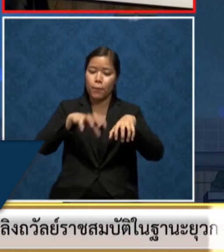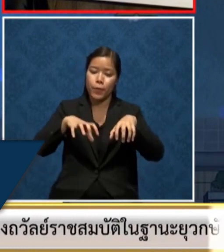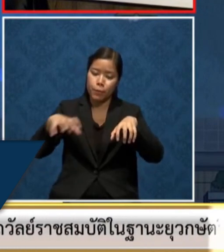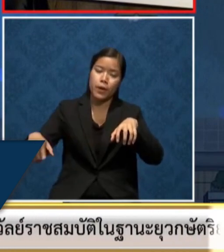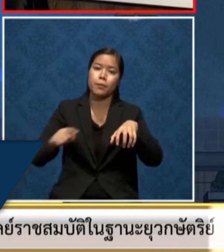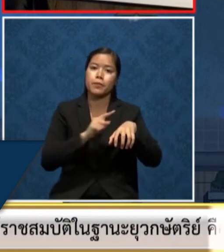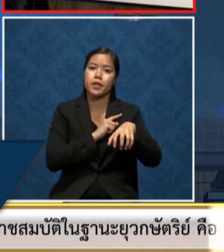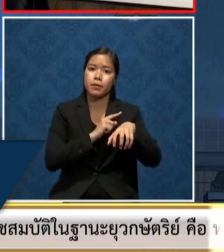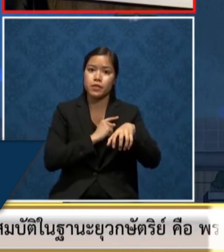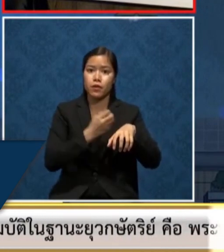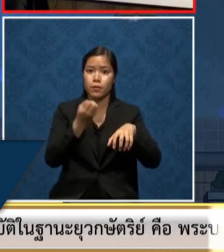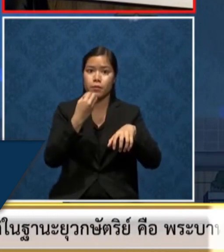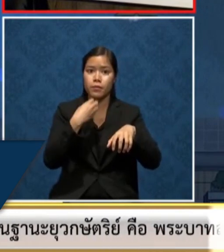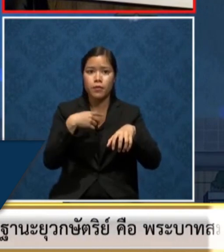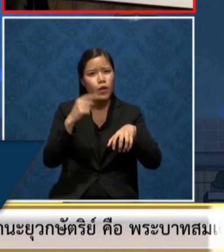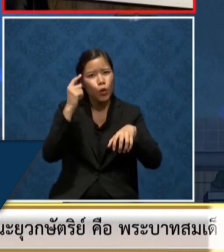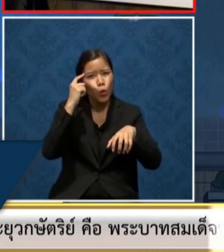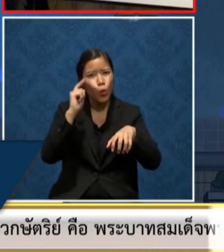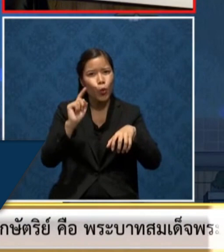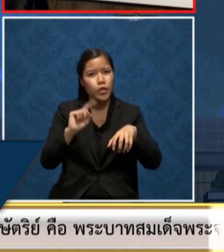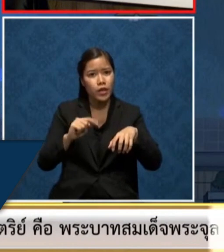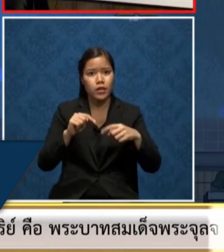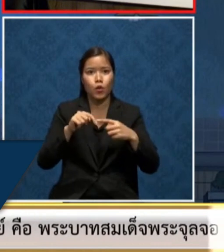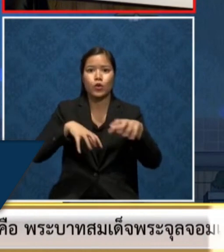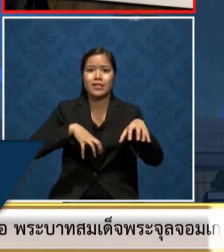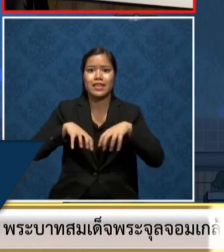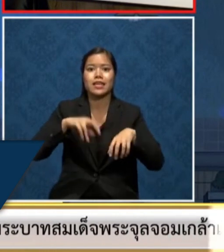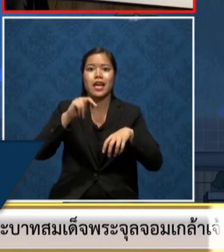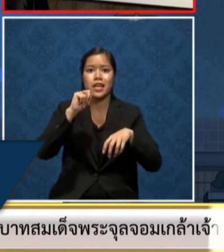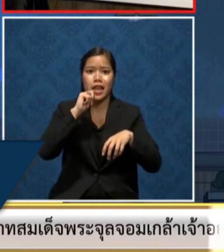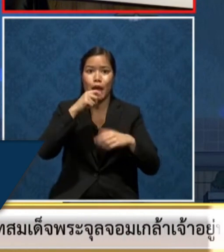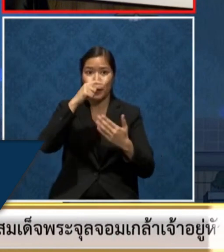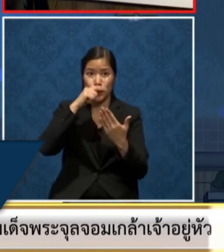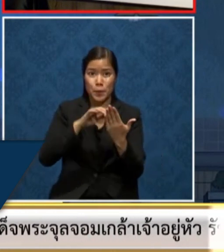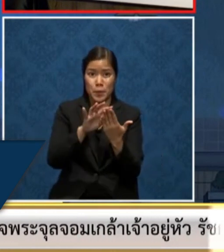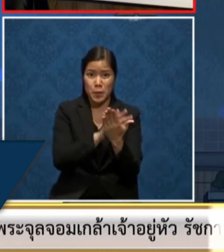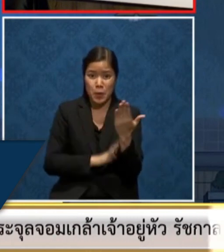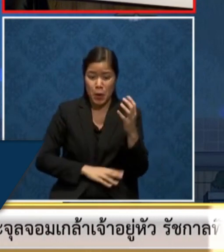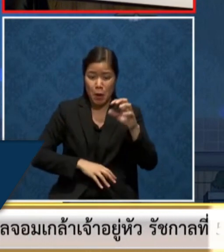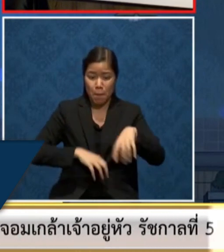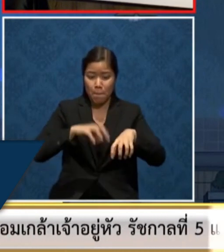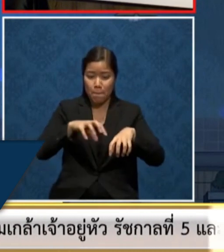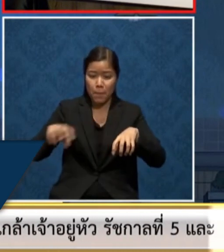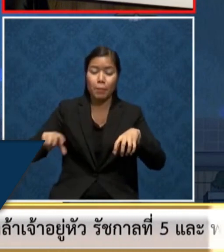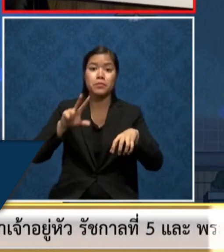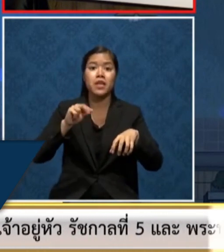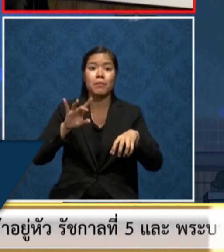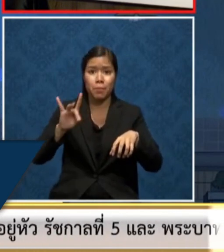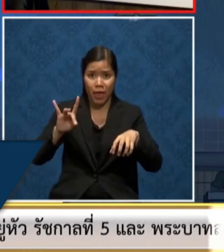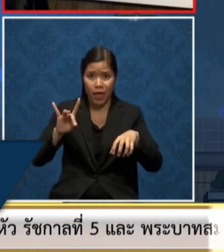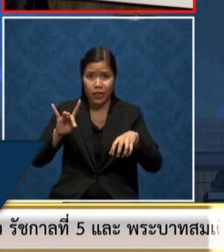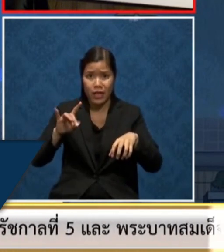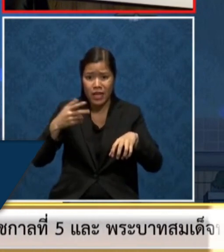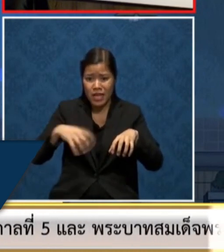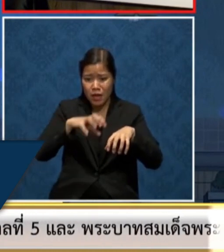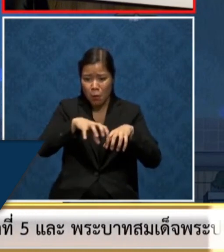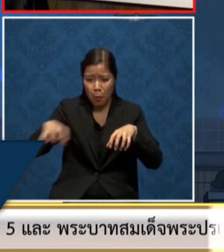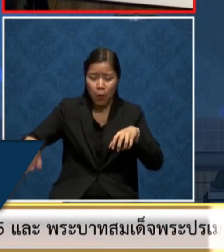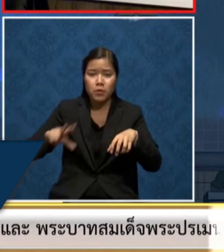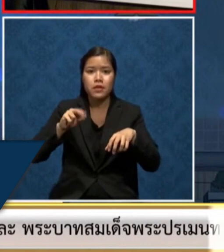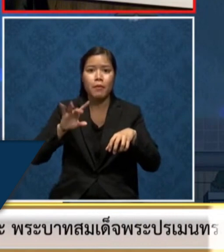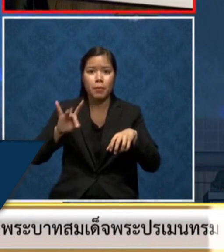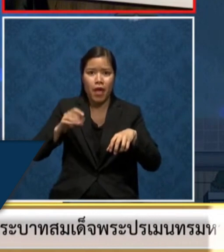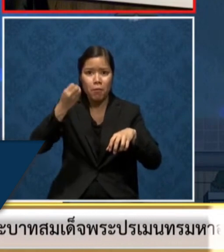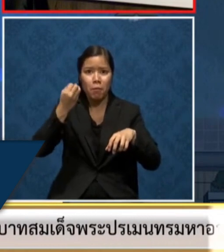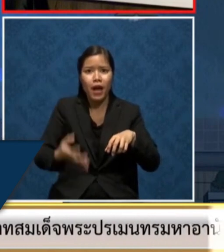เกี่วข้องทั้งหมดทรบมาว่า องคอนทเกี่ยวกับการบงานจัการน้ำในประเทศไทยมีทั้หมด 38 องคอนคำถามคือ เรามีมากขนาดนี้แล